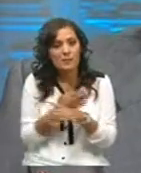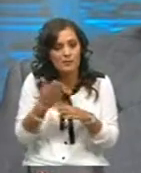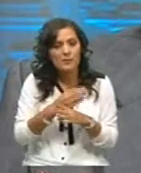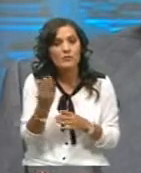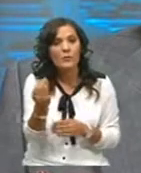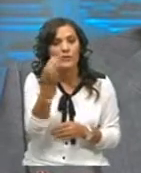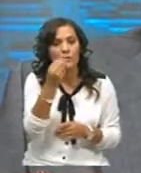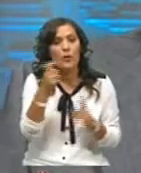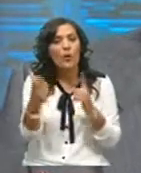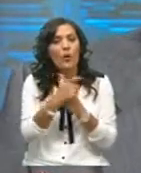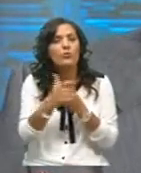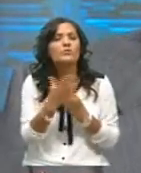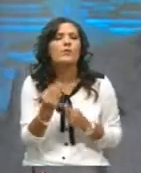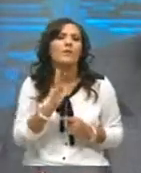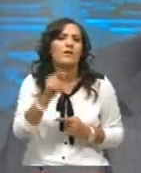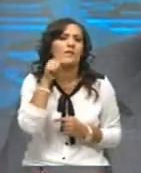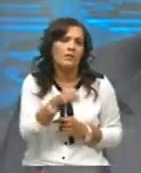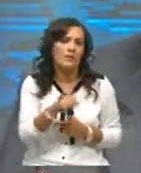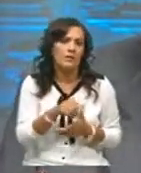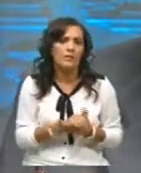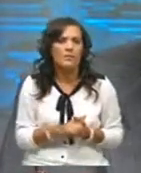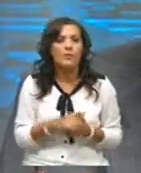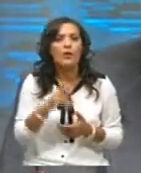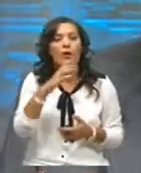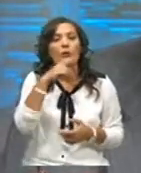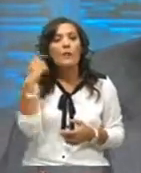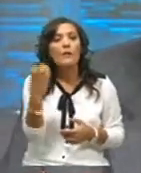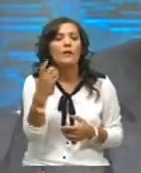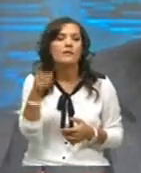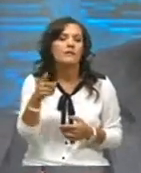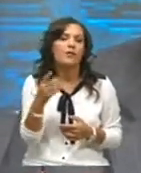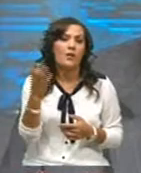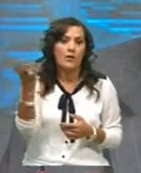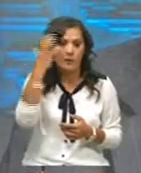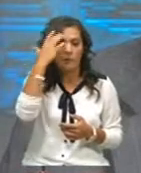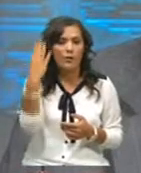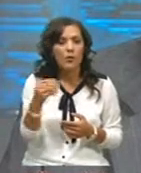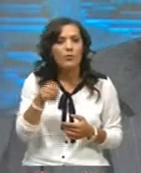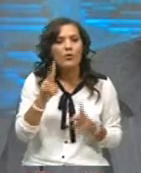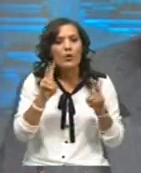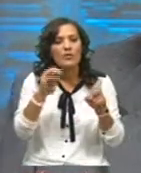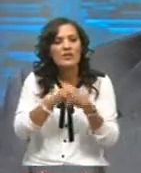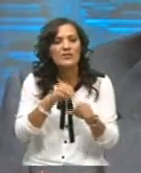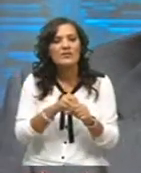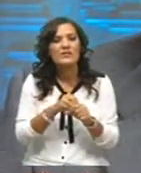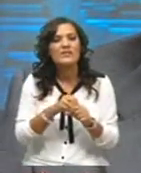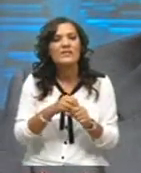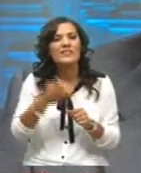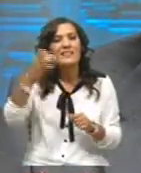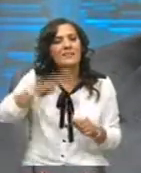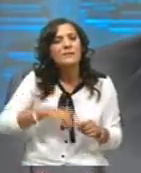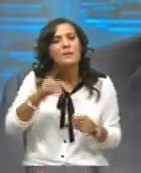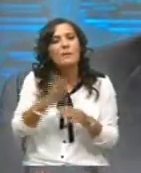çok yiyelim koruyucu tarafı çok fazladır Bu domates Özellikle bu konuda bildirilmiş